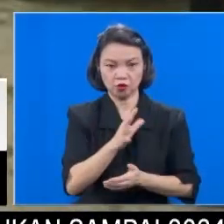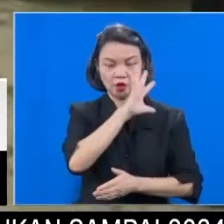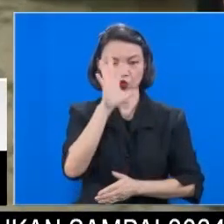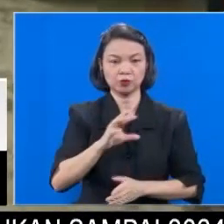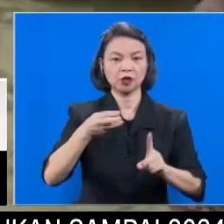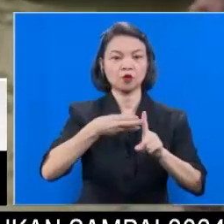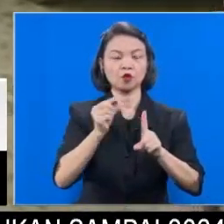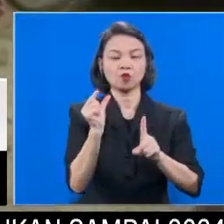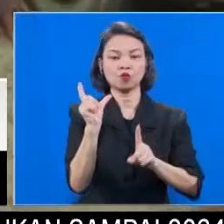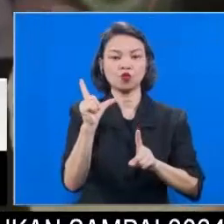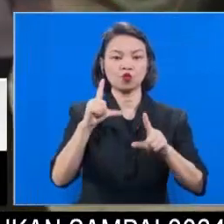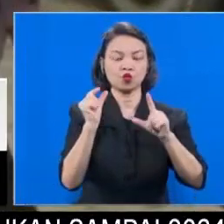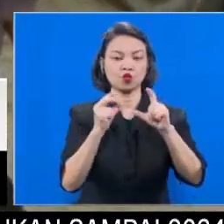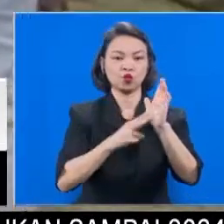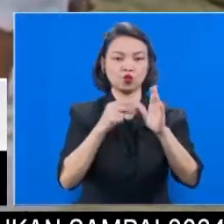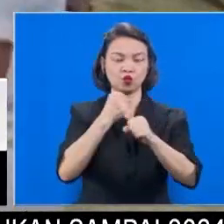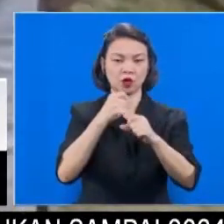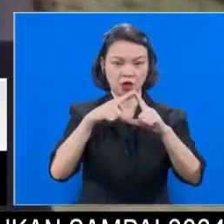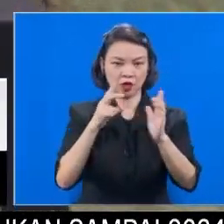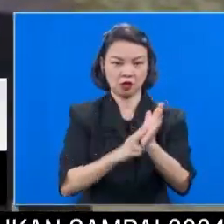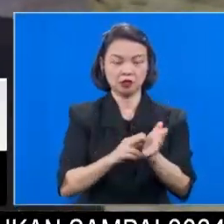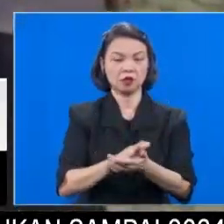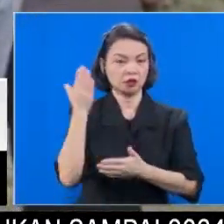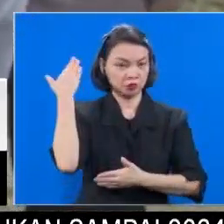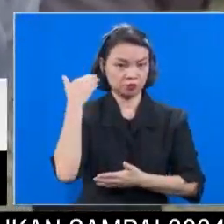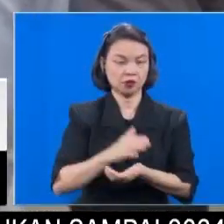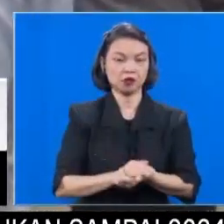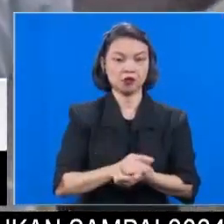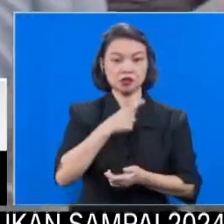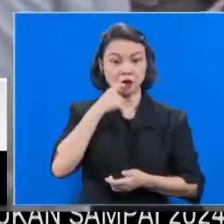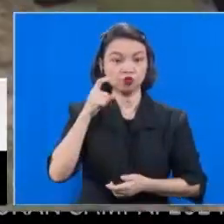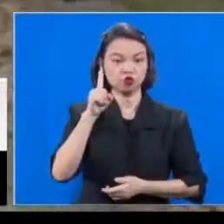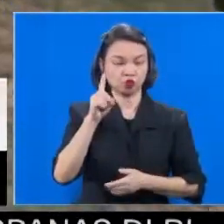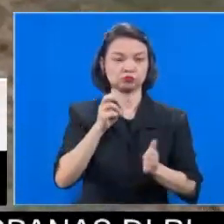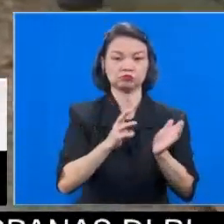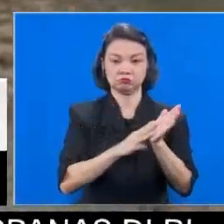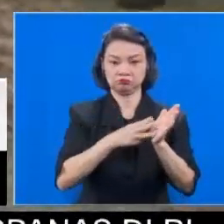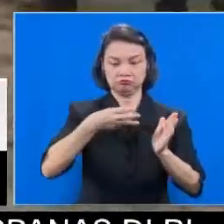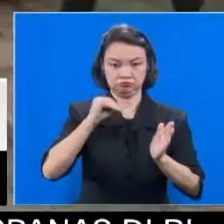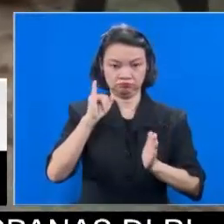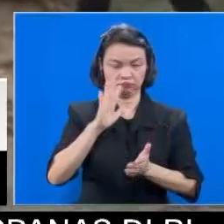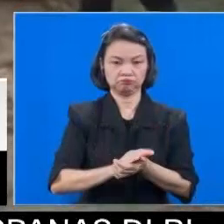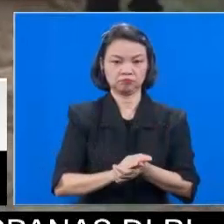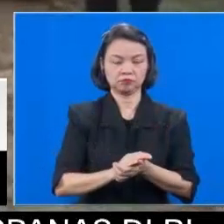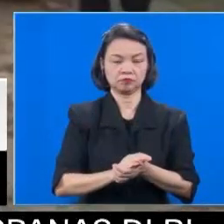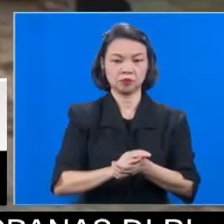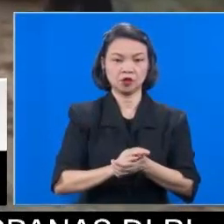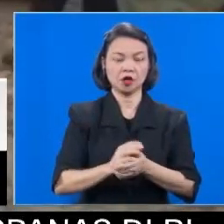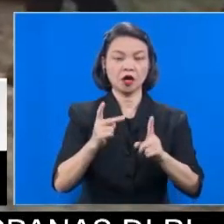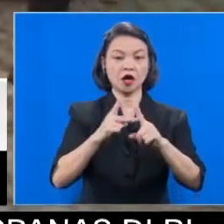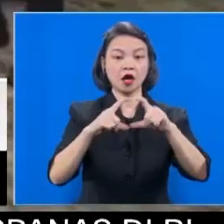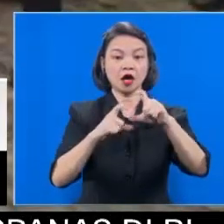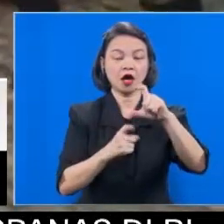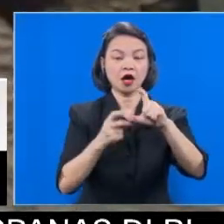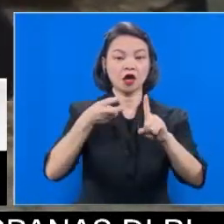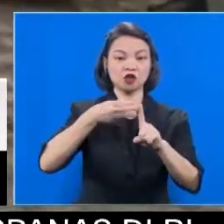setelah melakukan gelar perkara pada minggu satu mil aloe kelima orang tersebut adalah Briptu hasbudi sebagai